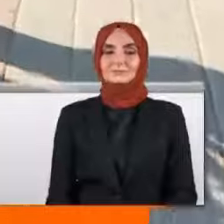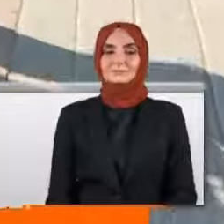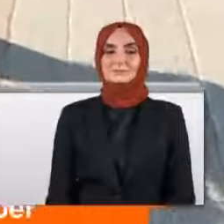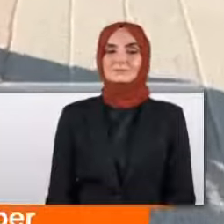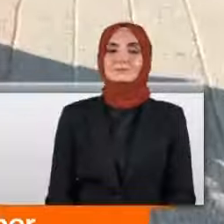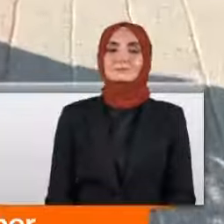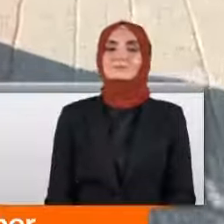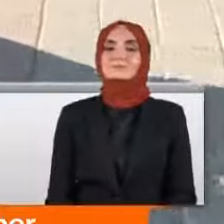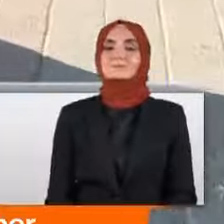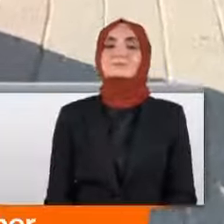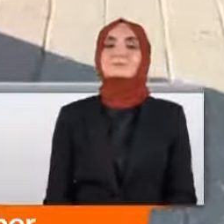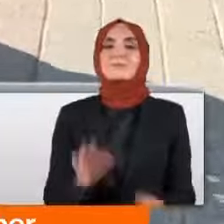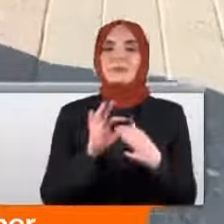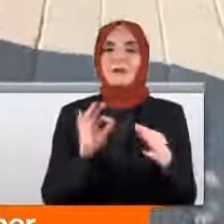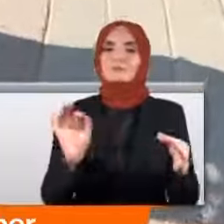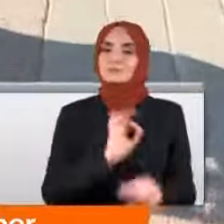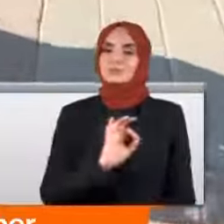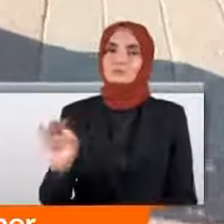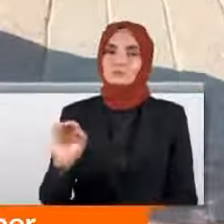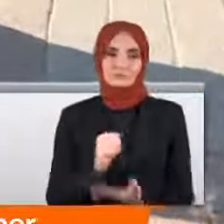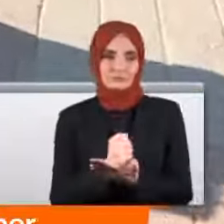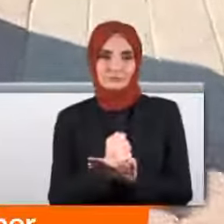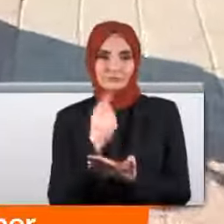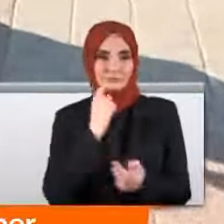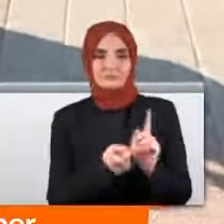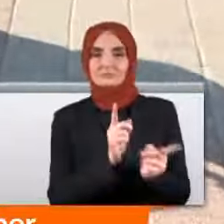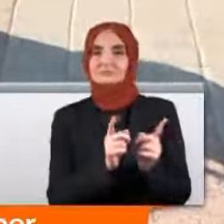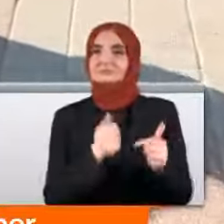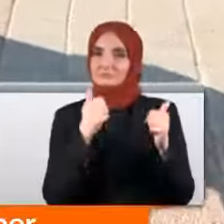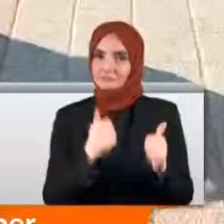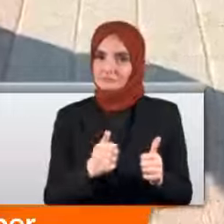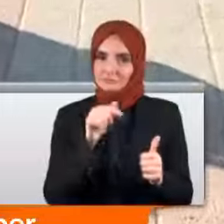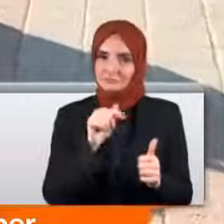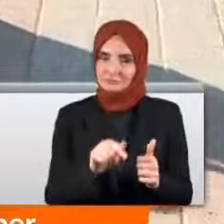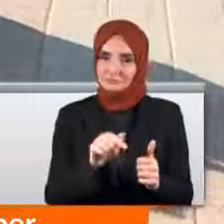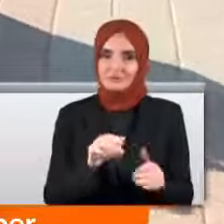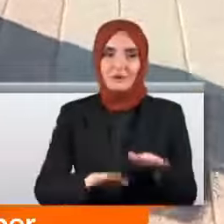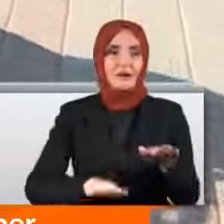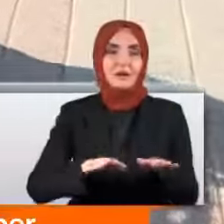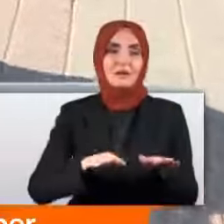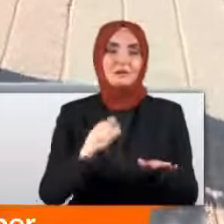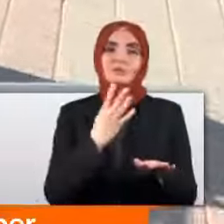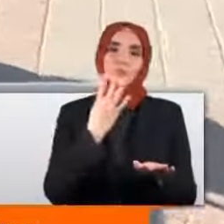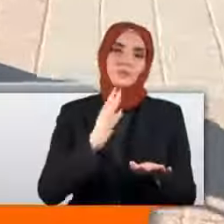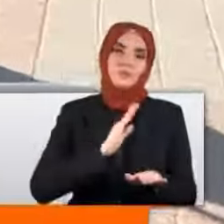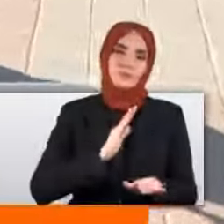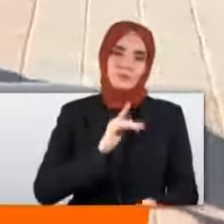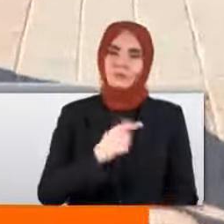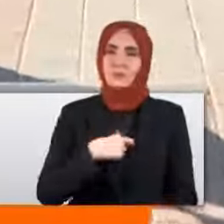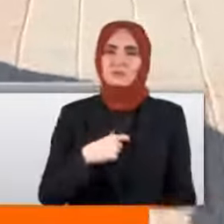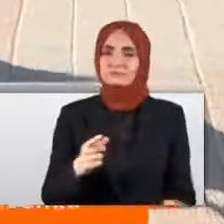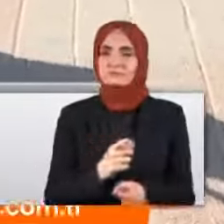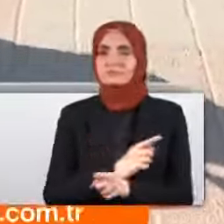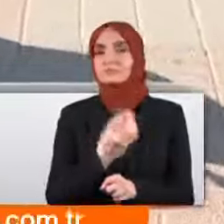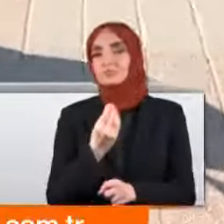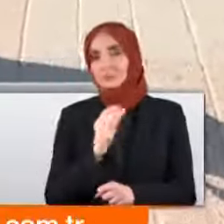Kablosuz kumandayla kontrol edilebilen 4 ayaklı robot Arat'ın aslında pek çok özelliği var. Ama en önemli özelliği